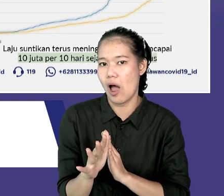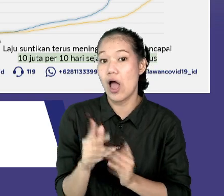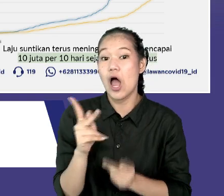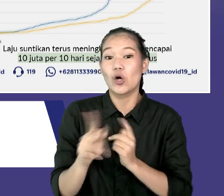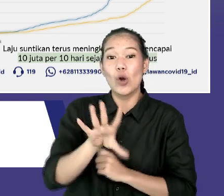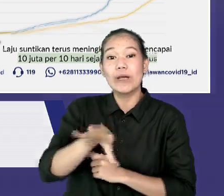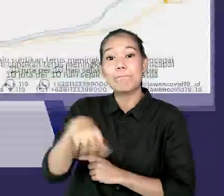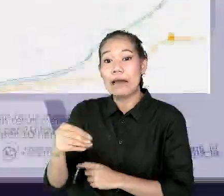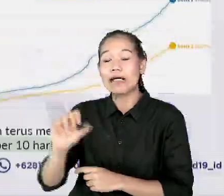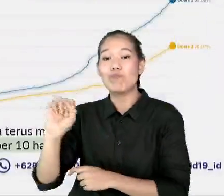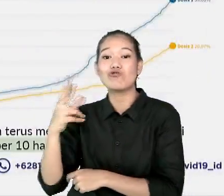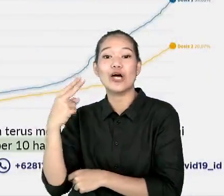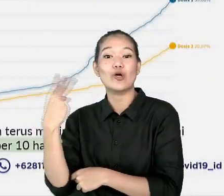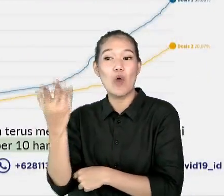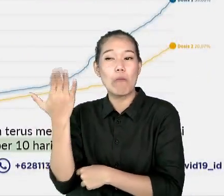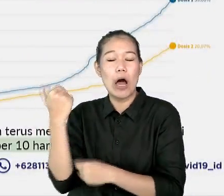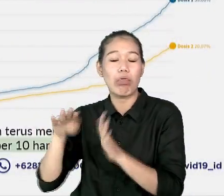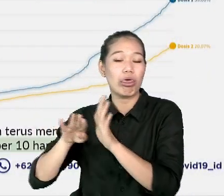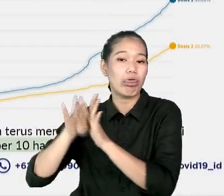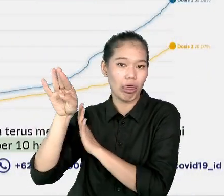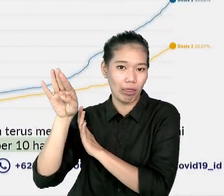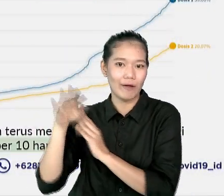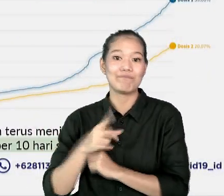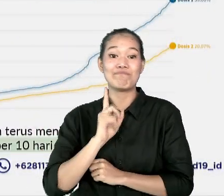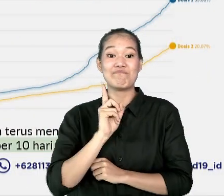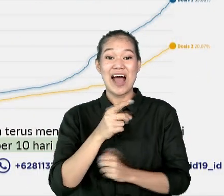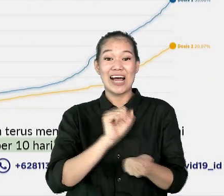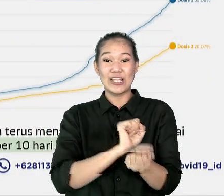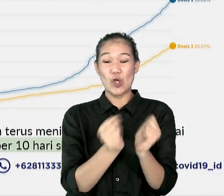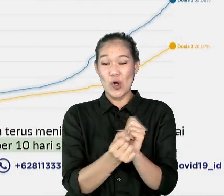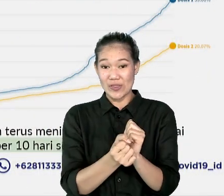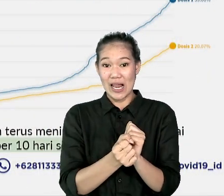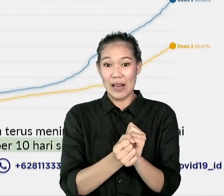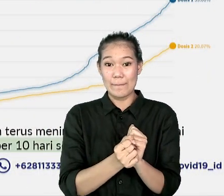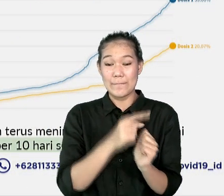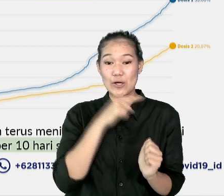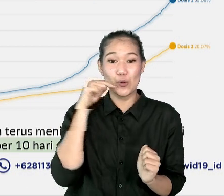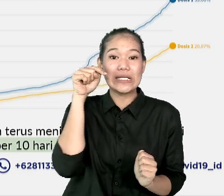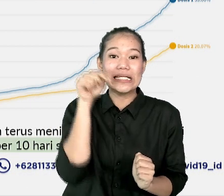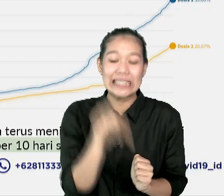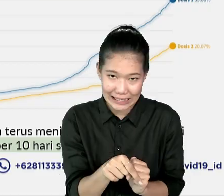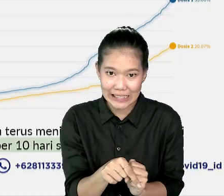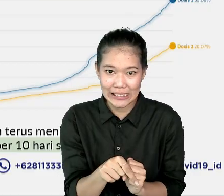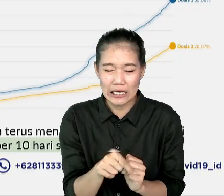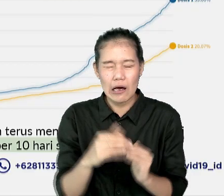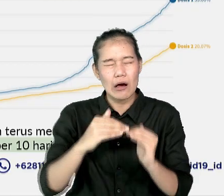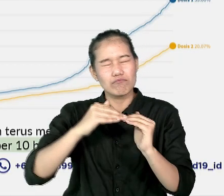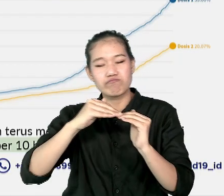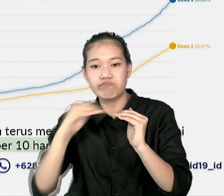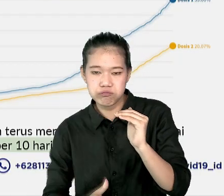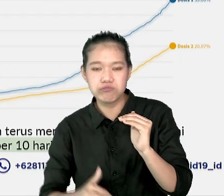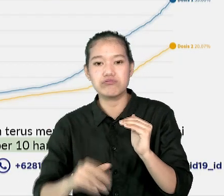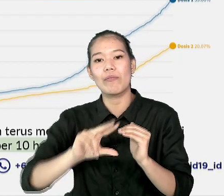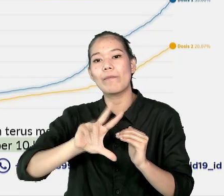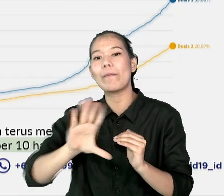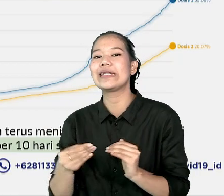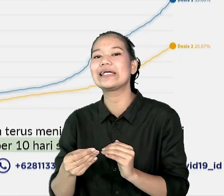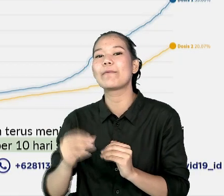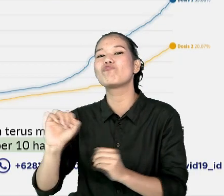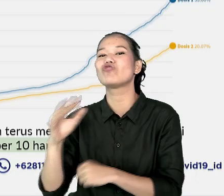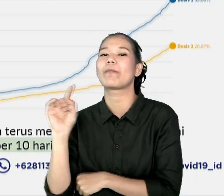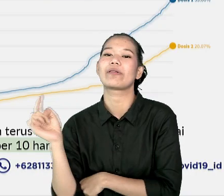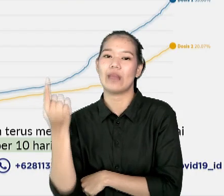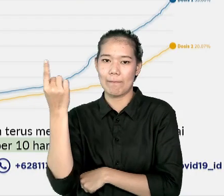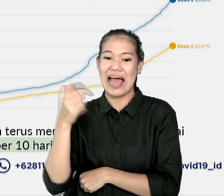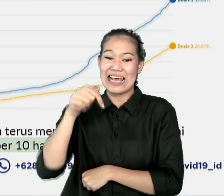dibandingkan puncak kedua. Bahkan jumlah kasus minggu ini lebih rendah dibandingkan puncak pertama dan mendekati titik kasus